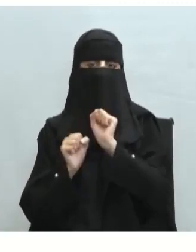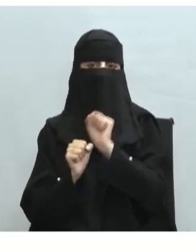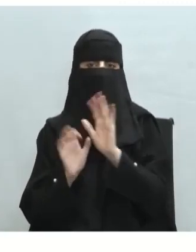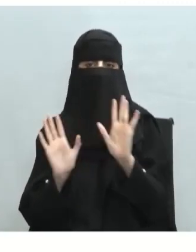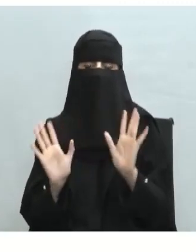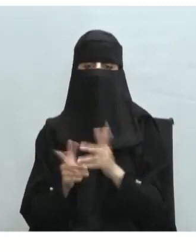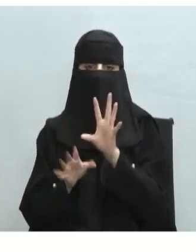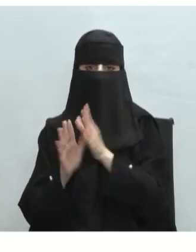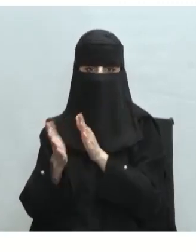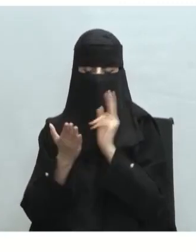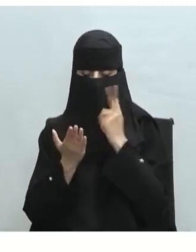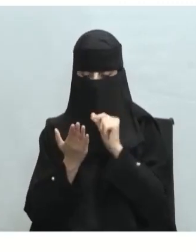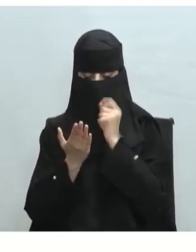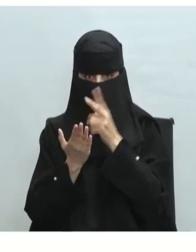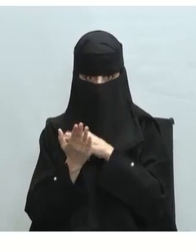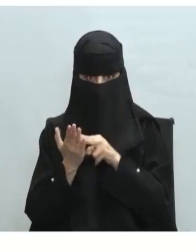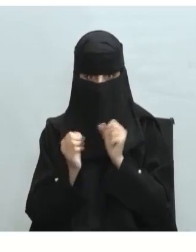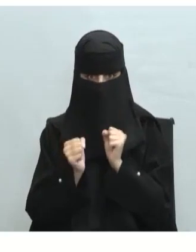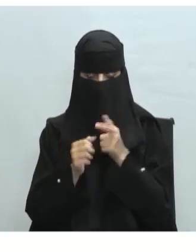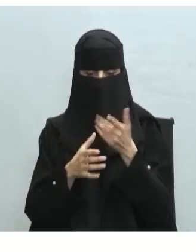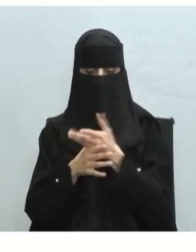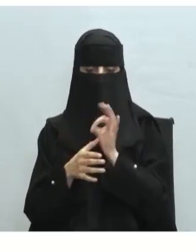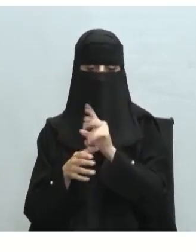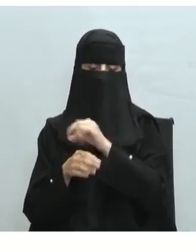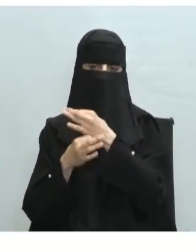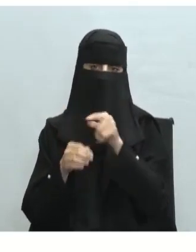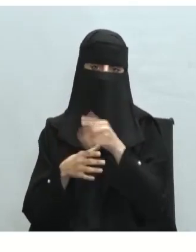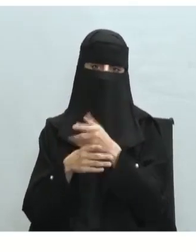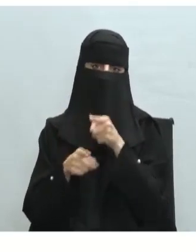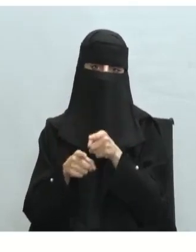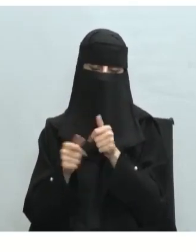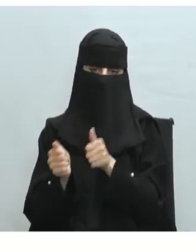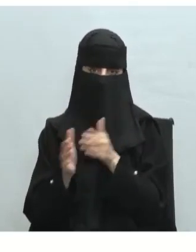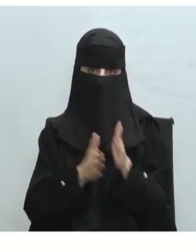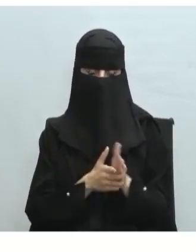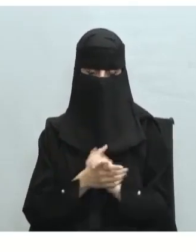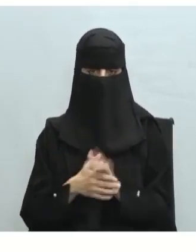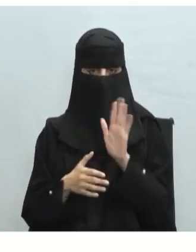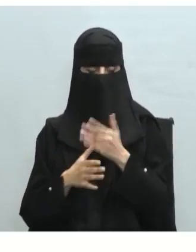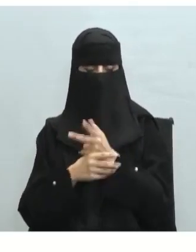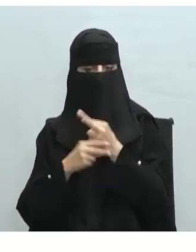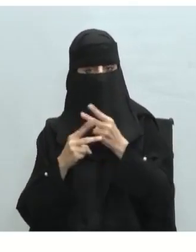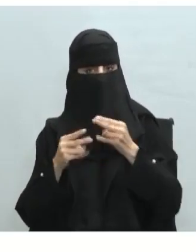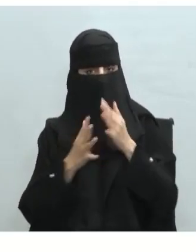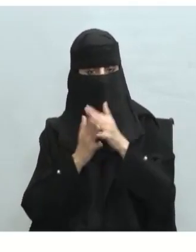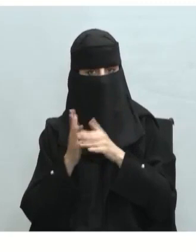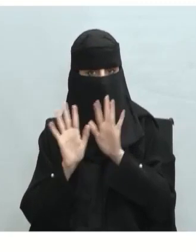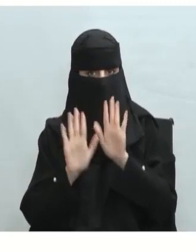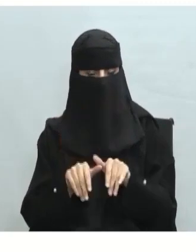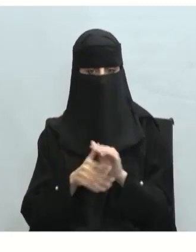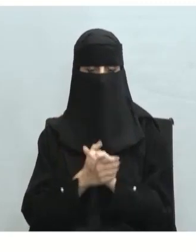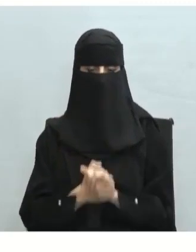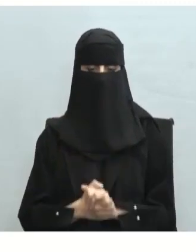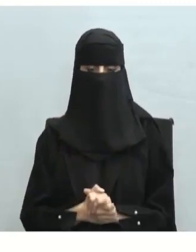دون ان تستطيع سرعه القراءه ودون ان نطلق بقراءه بقراءه سريع هذه بعض الاسباب ممكن هناك اسباب كثيره